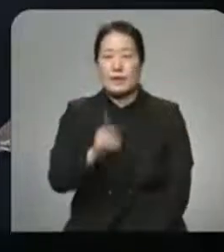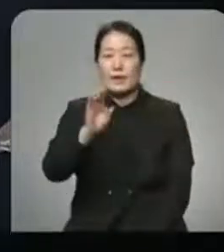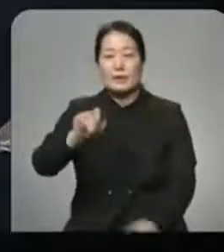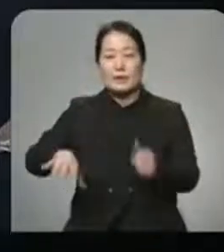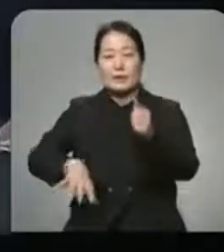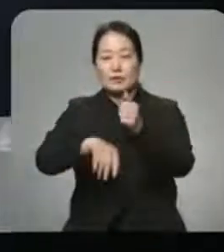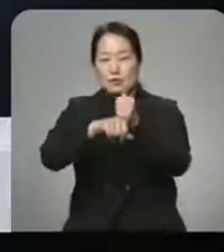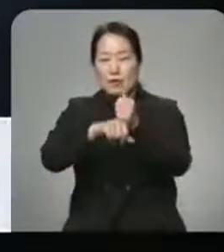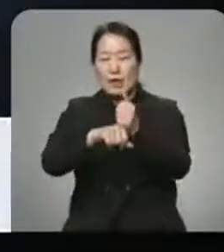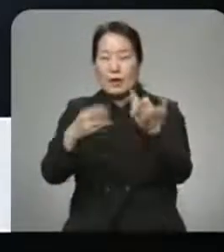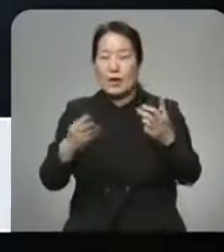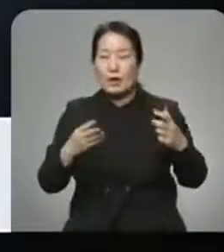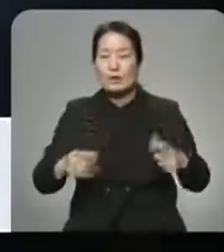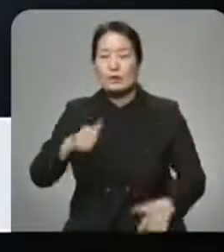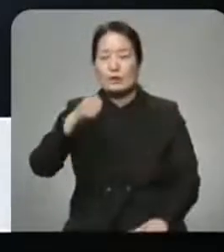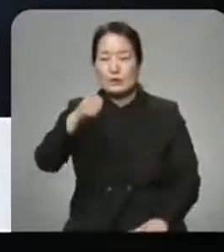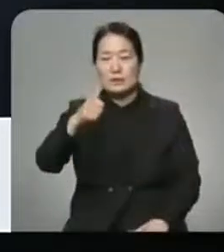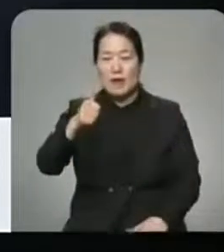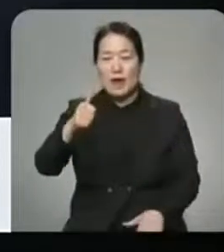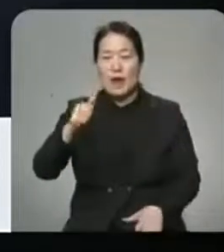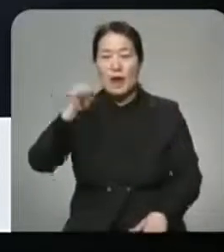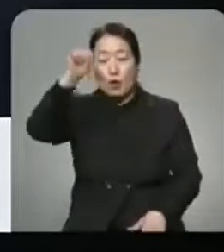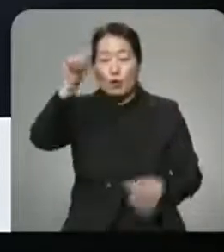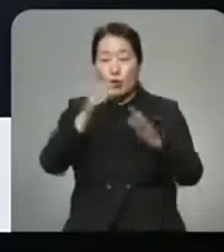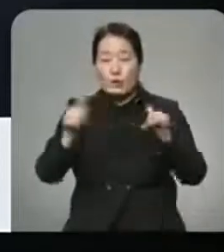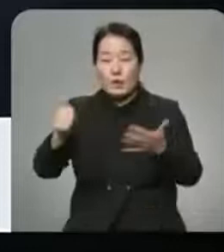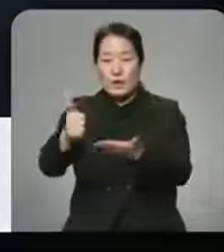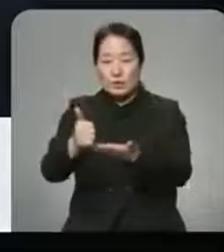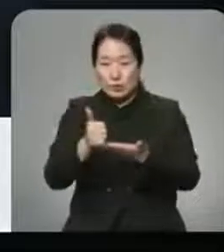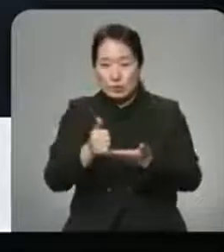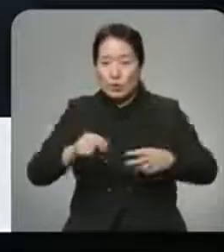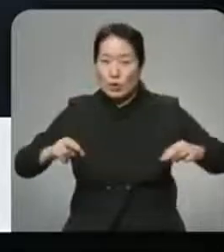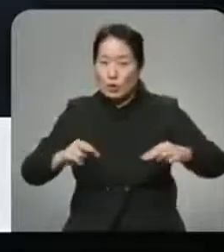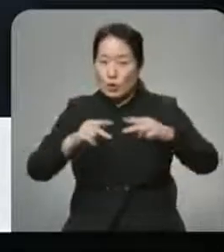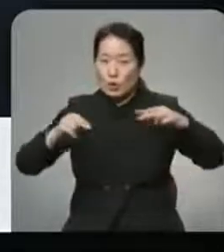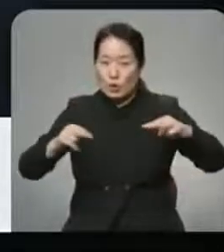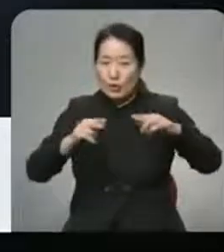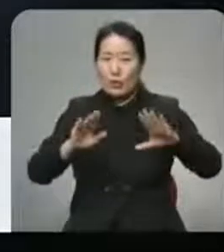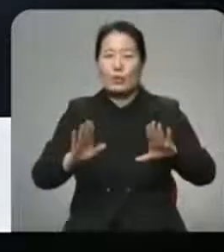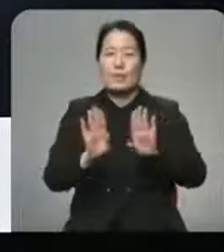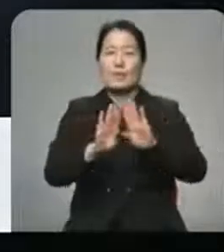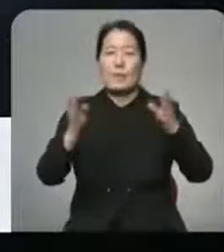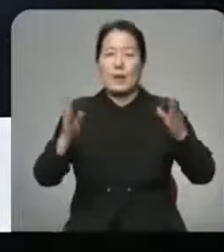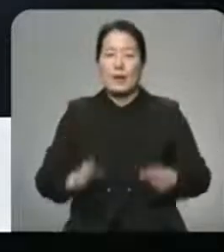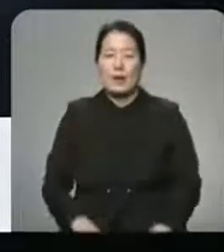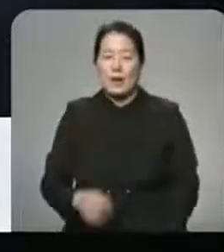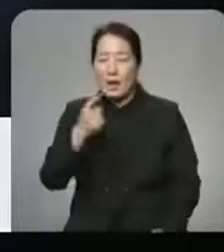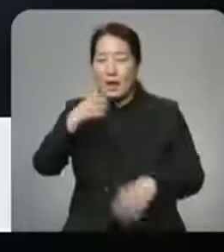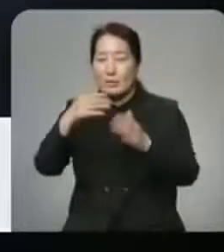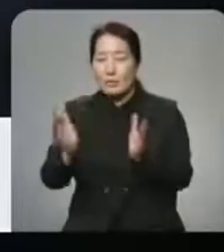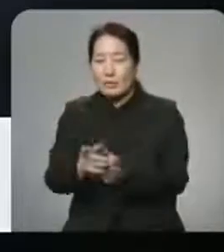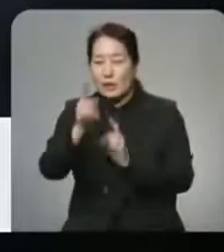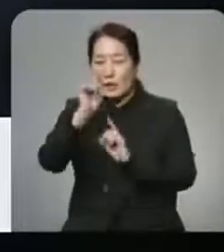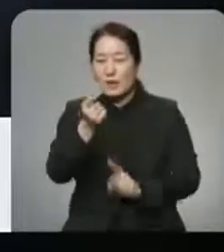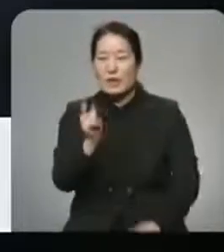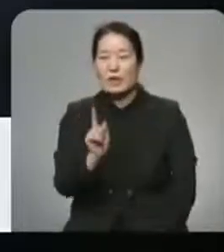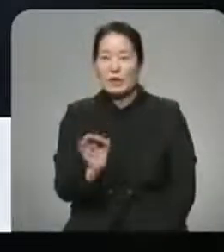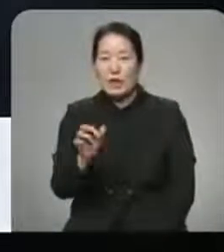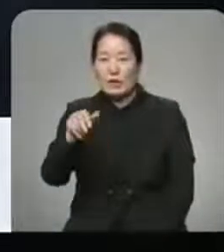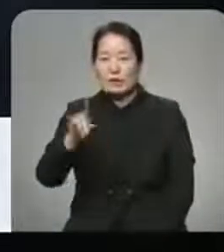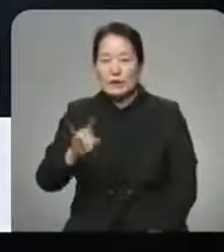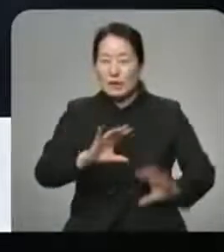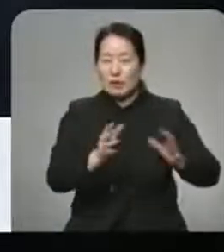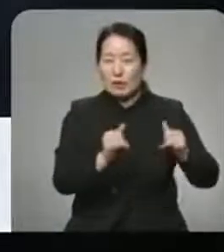KBS가 주관한 강원도지사 후보자 초청 토론회가 오늘 열렸습니다. 더불어민주당 이광재, 국민의힘 김진태